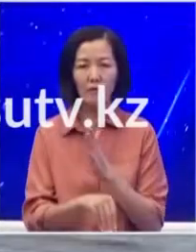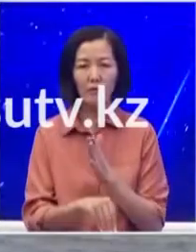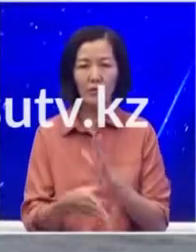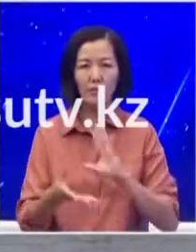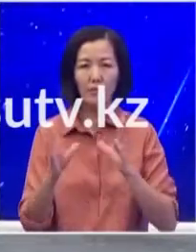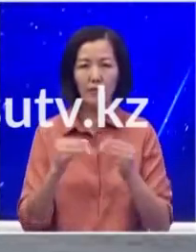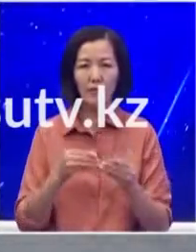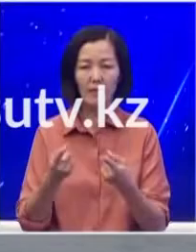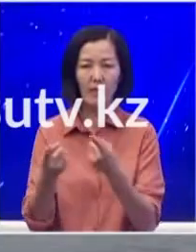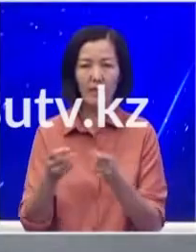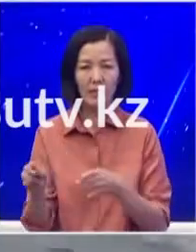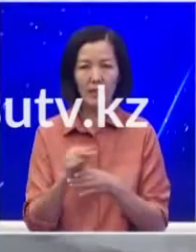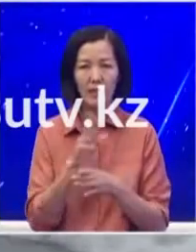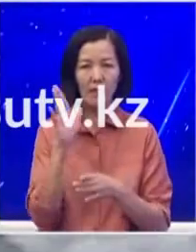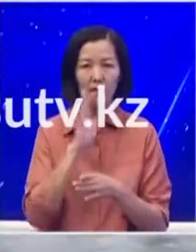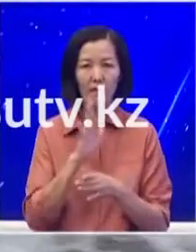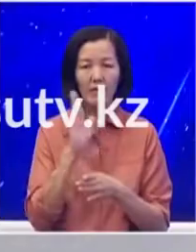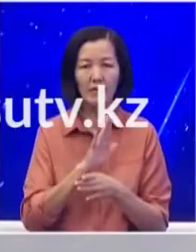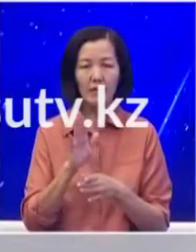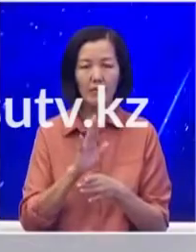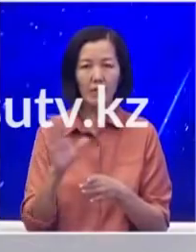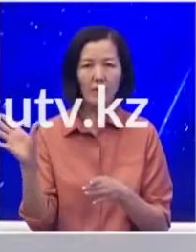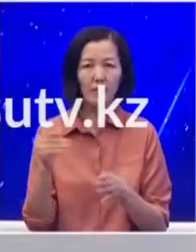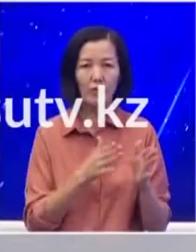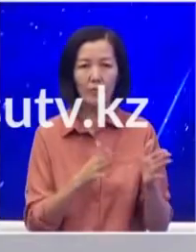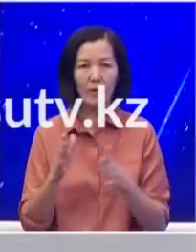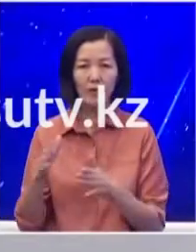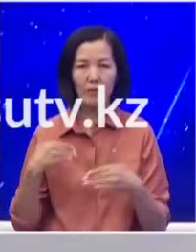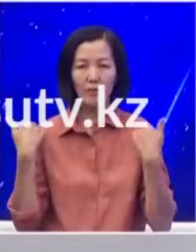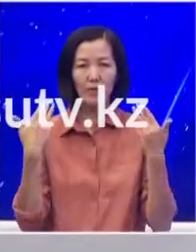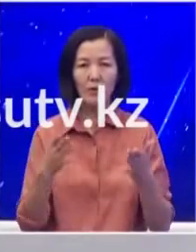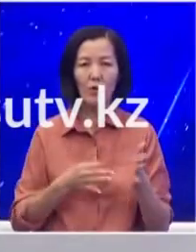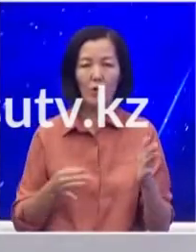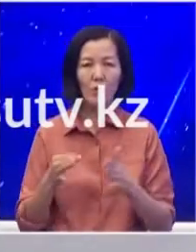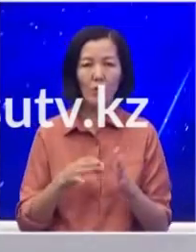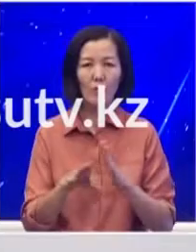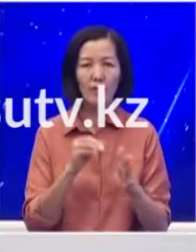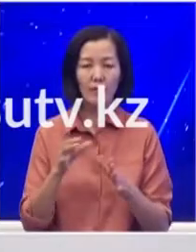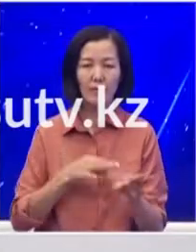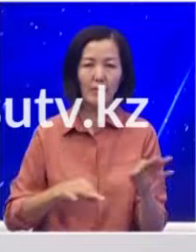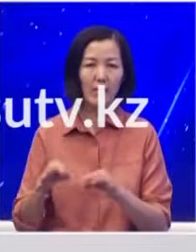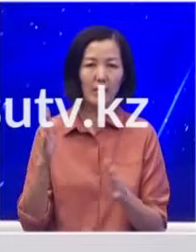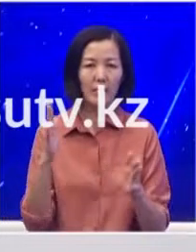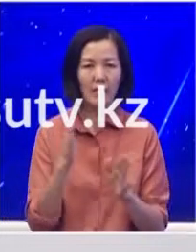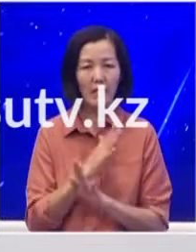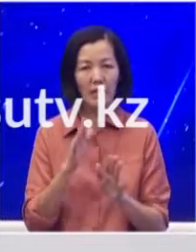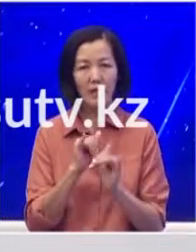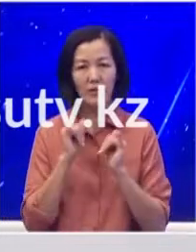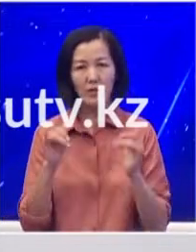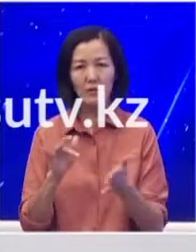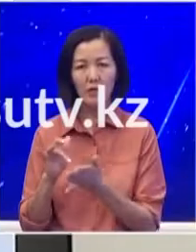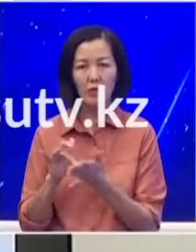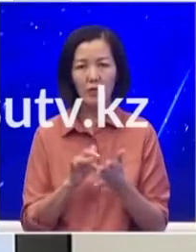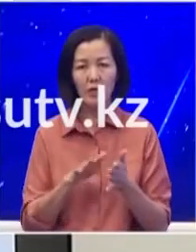подведение автодорог, водоснабжение, канализация. Презентованы депутатам облмаслихата и проекты экологического развития туризма